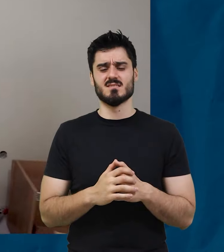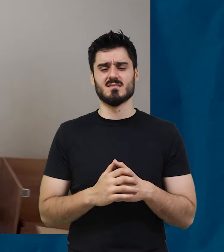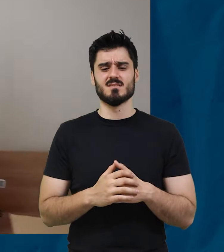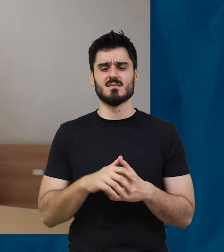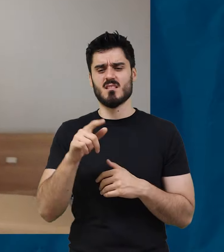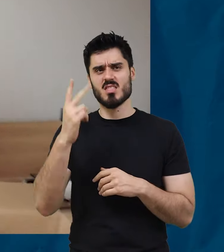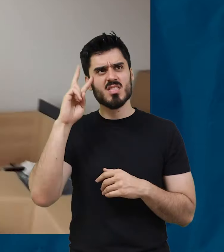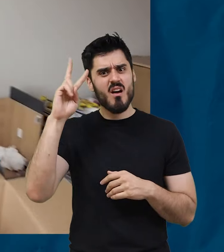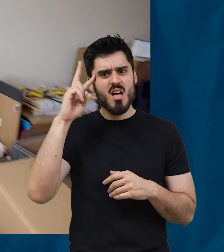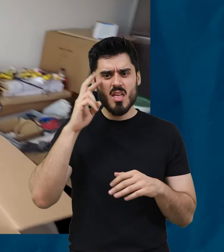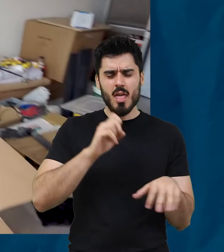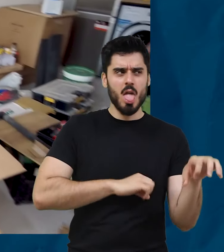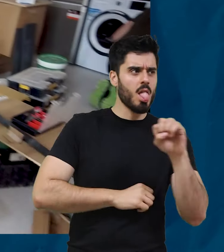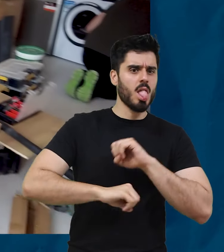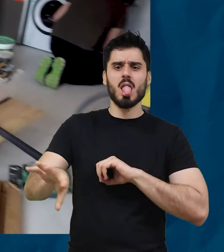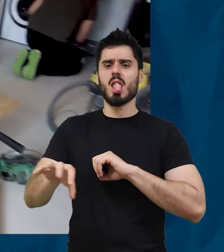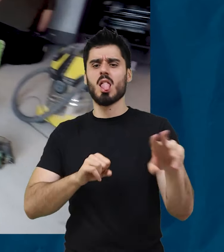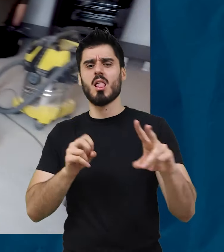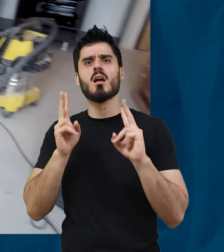А как разхвърляхте за два дена?